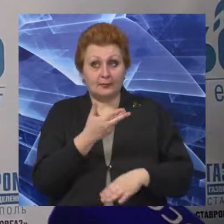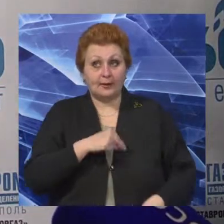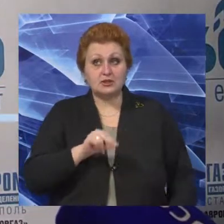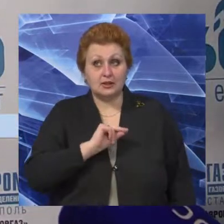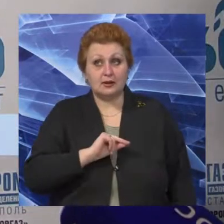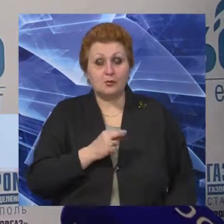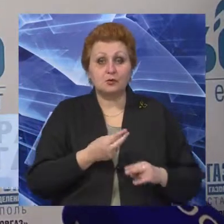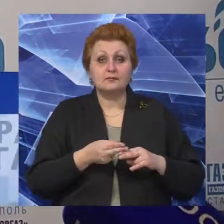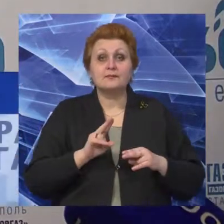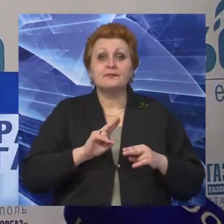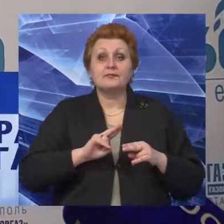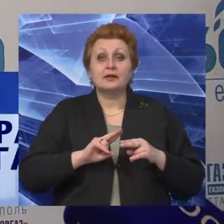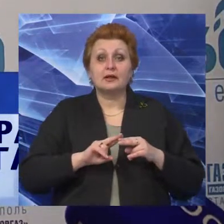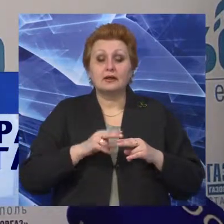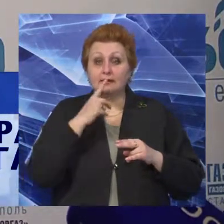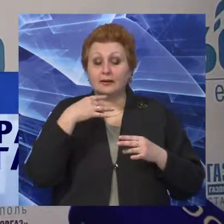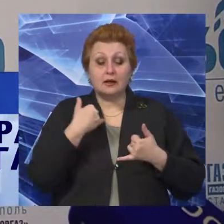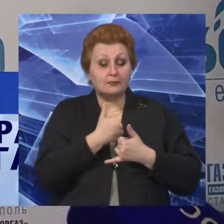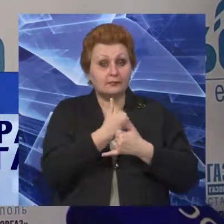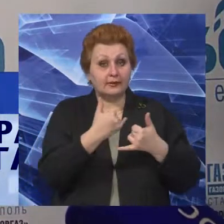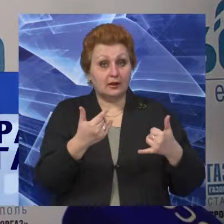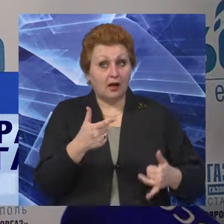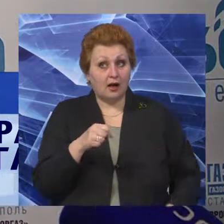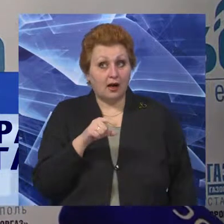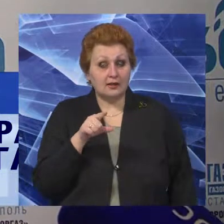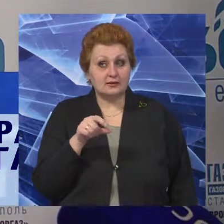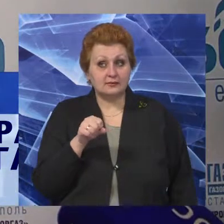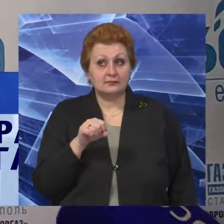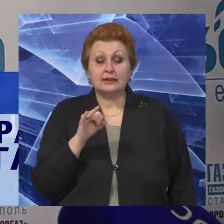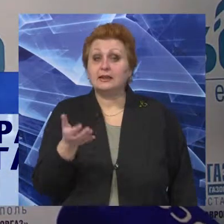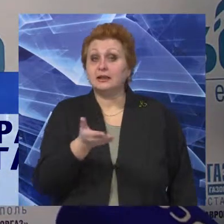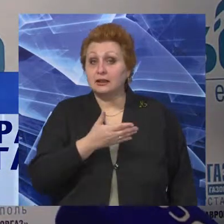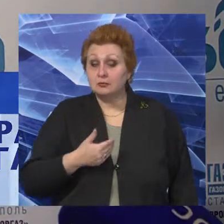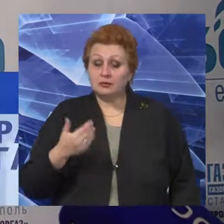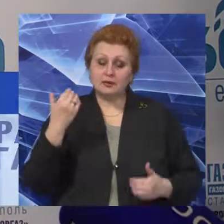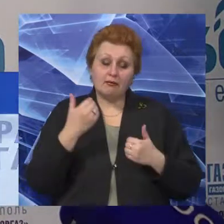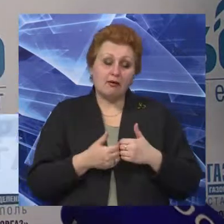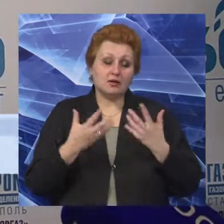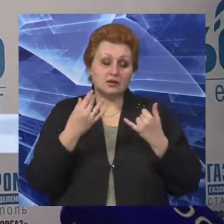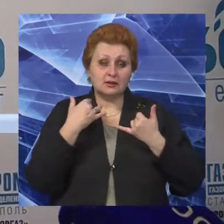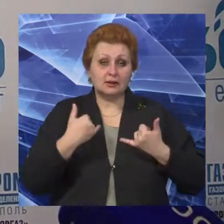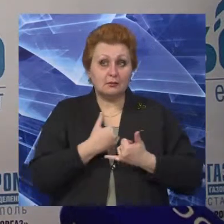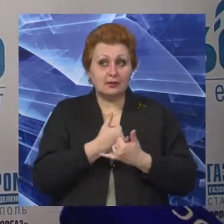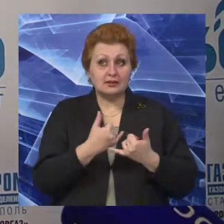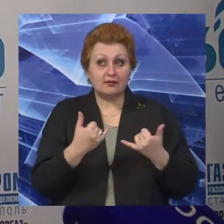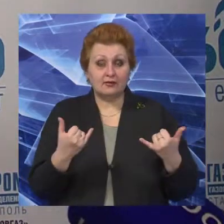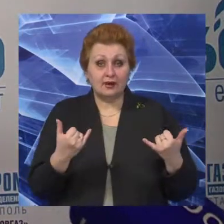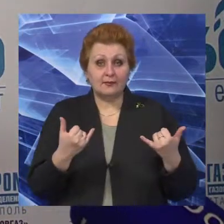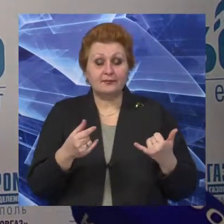нашей работы – это безаварийное, бесперебойное газоснабжение. И мы ежедневно поставляем